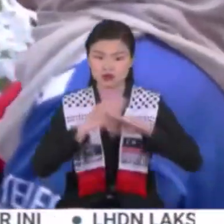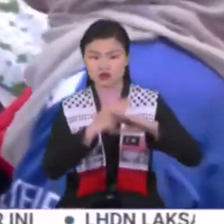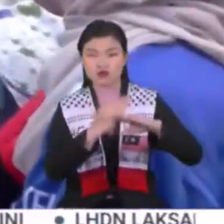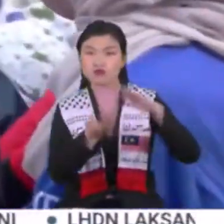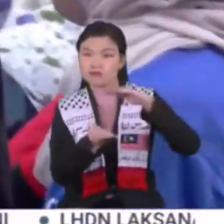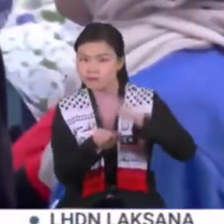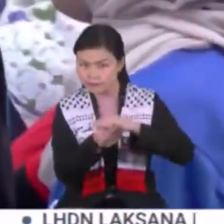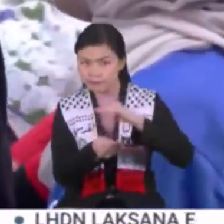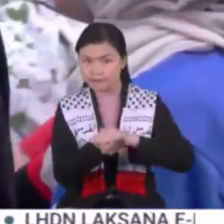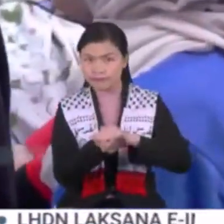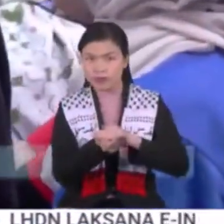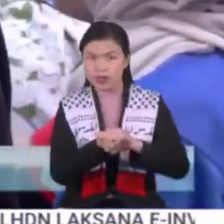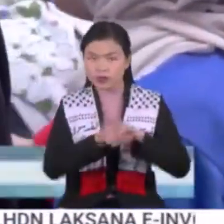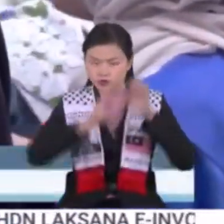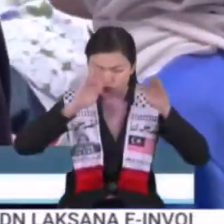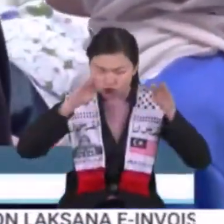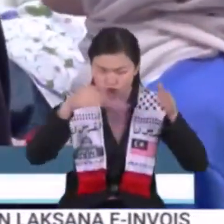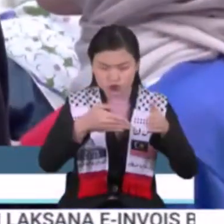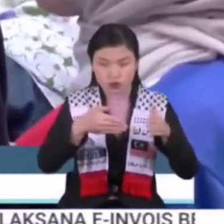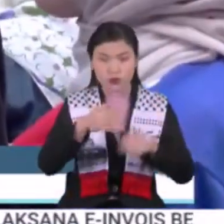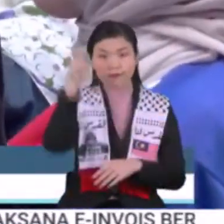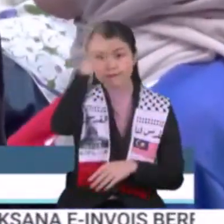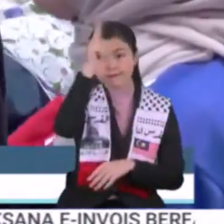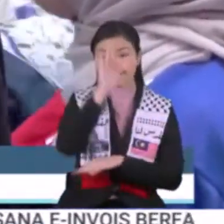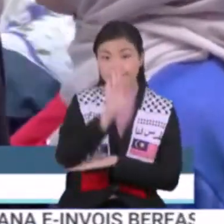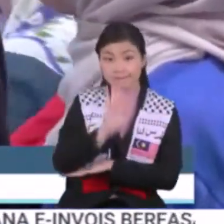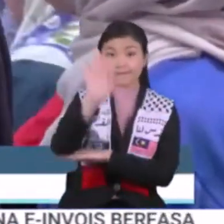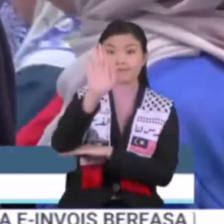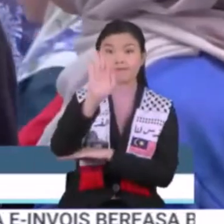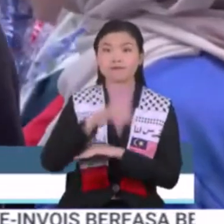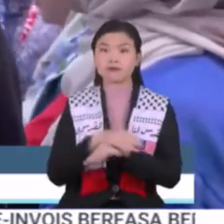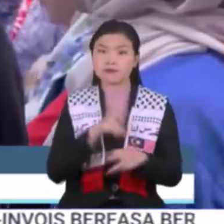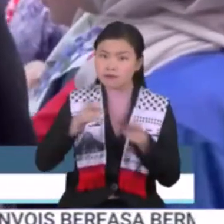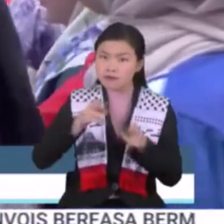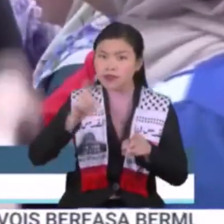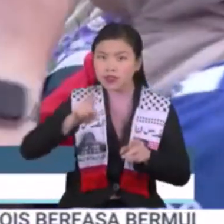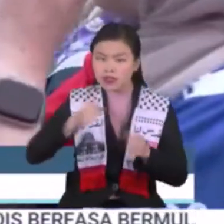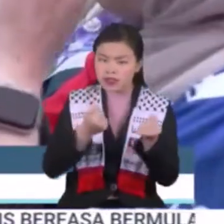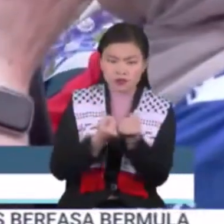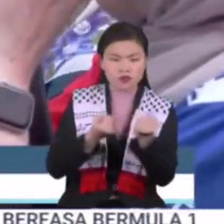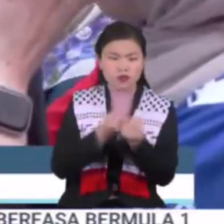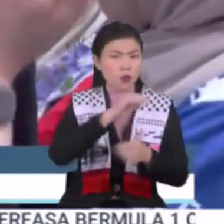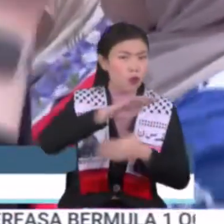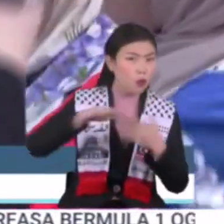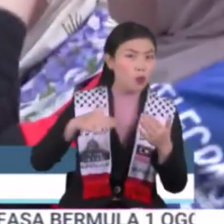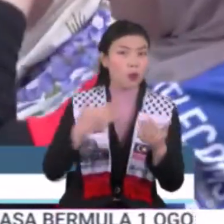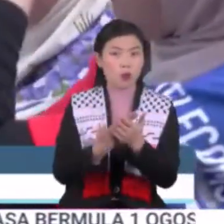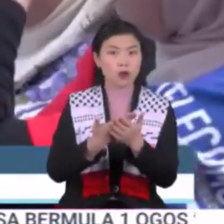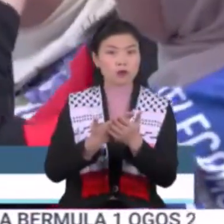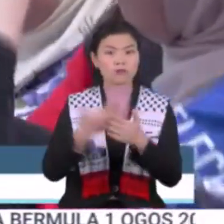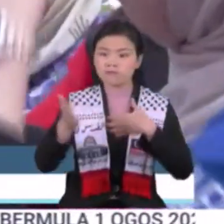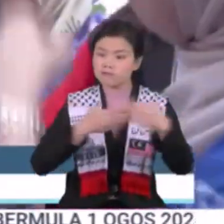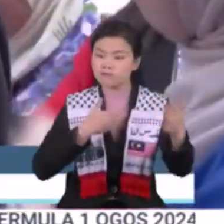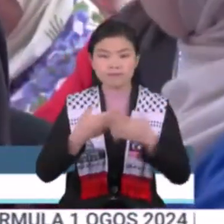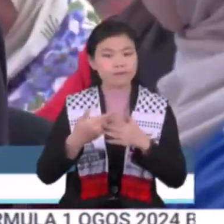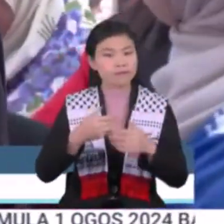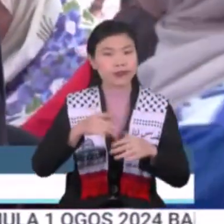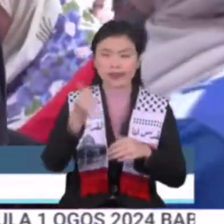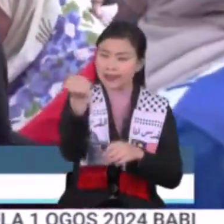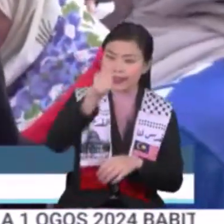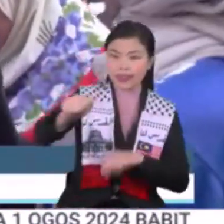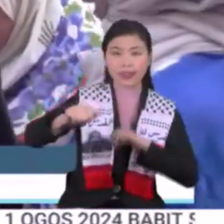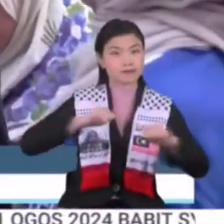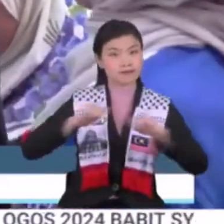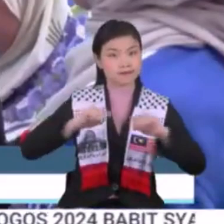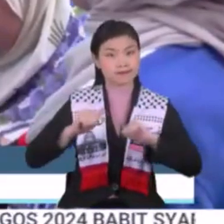membantu amalan rasuah menjadi elemen utama kerajaan Madani. Usaha itu memerlukan sokongan semua pihak dalam apa jua